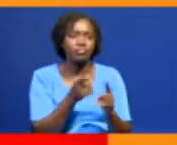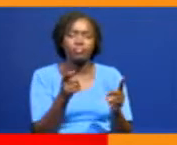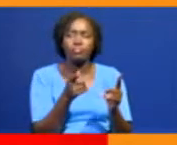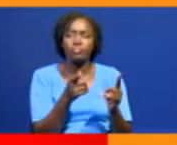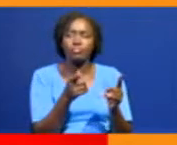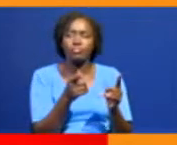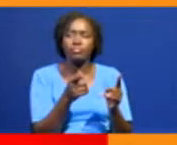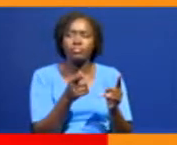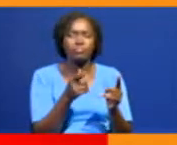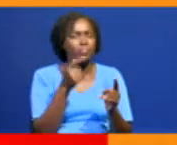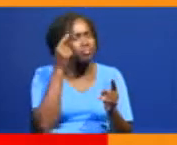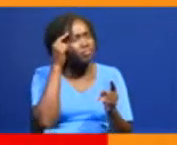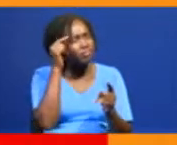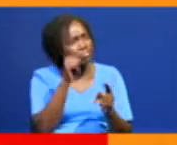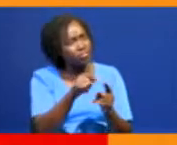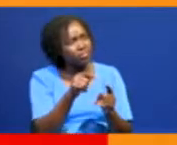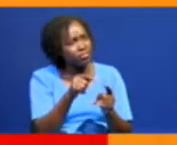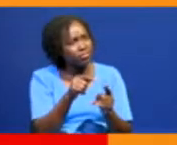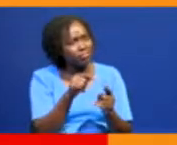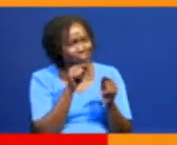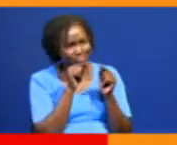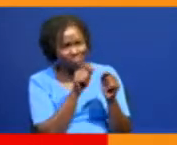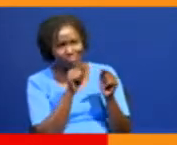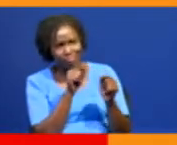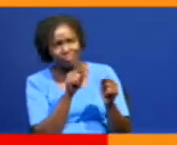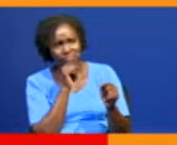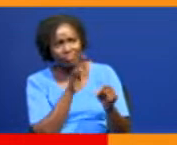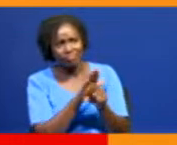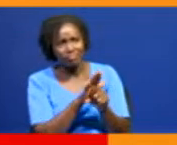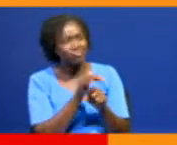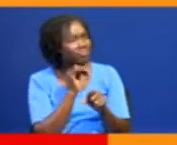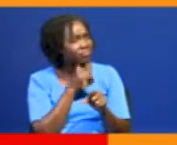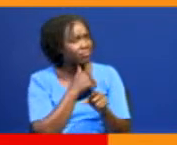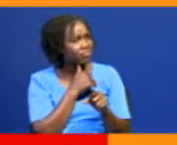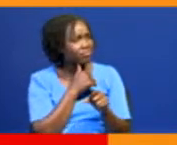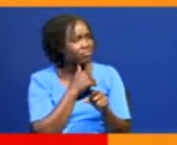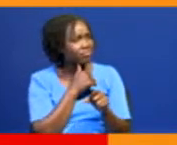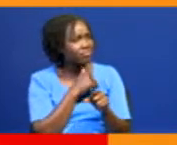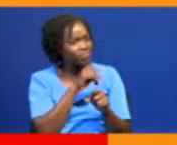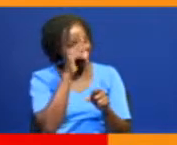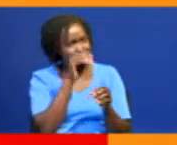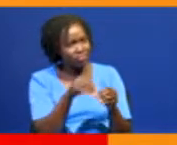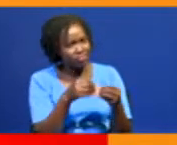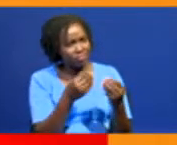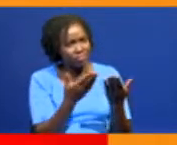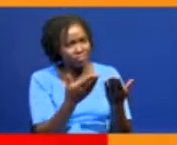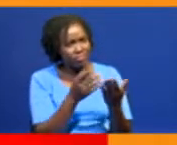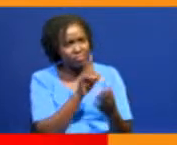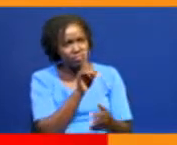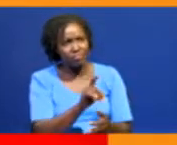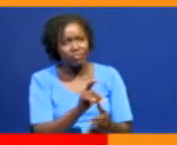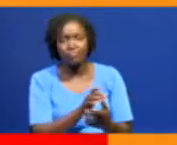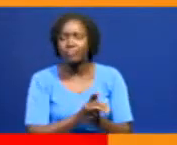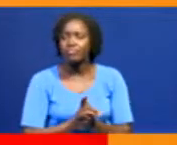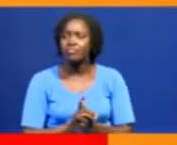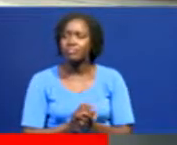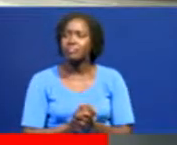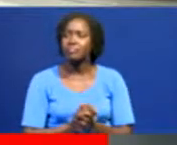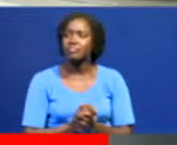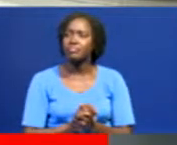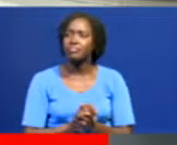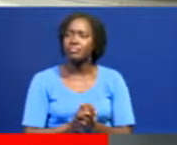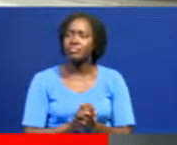linatatiza. Je, unadhani hili linatia dosari ahadi hizo nzuri nzuri ambazo zimeweza kutekelezwa kufikia hivi sasa?